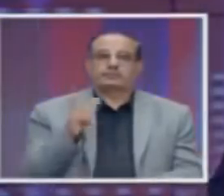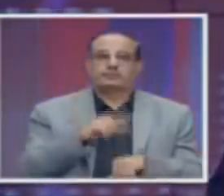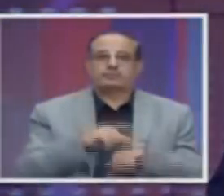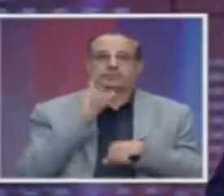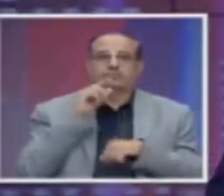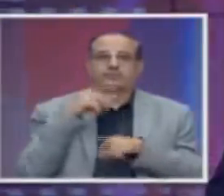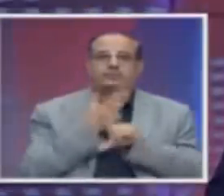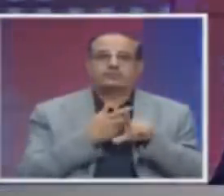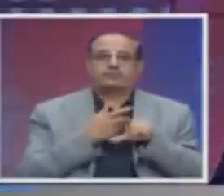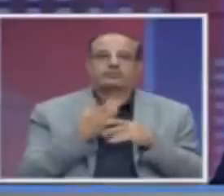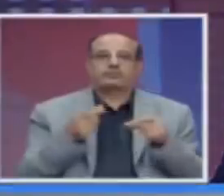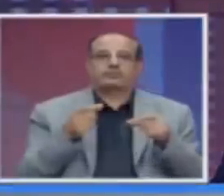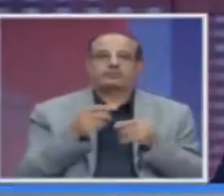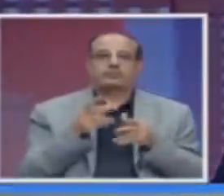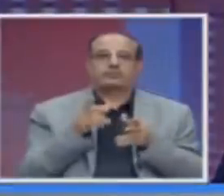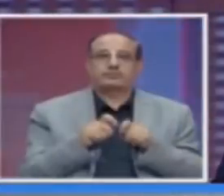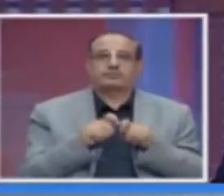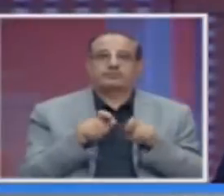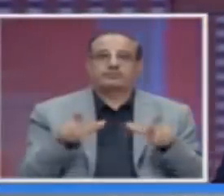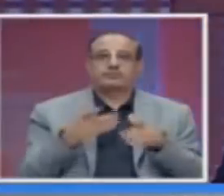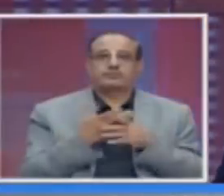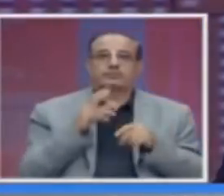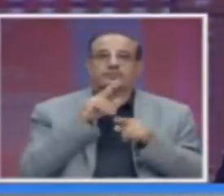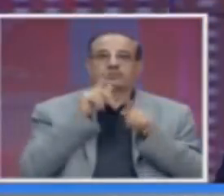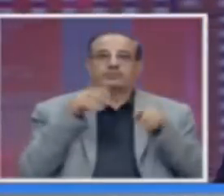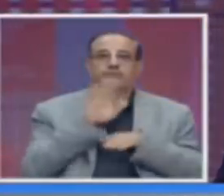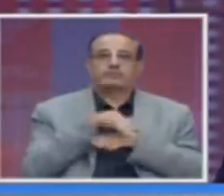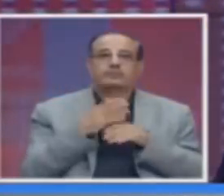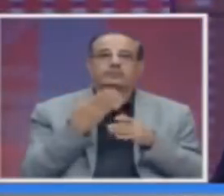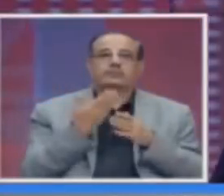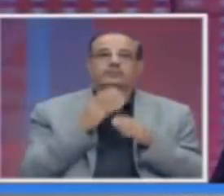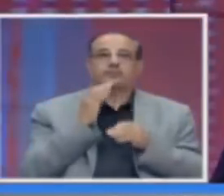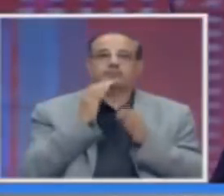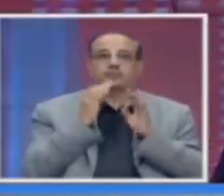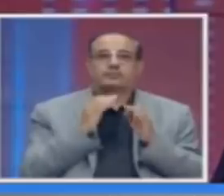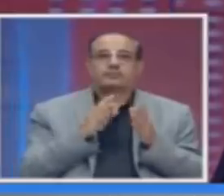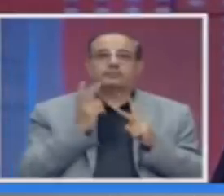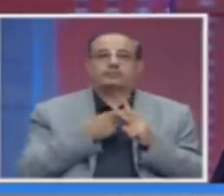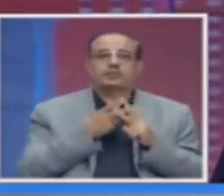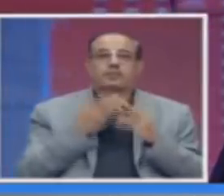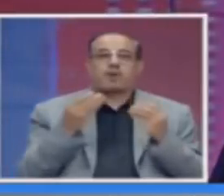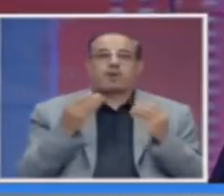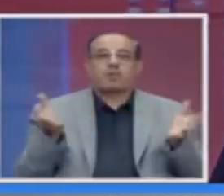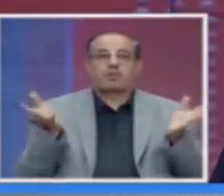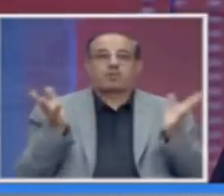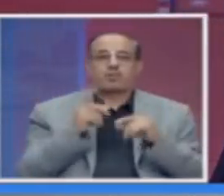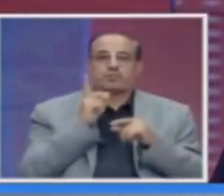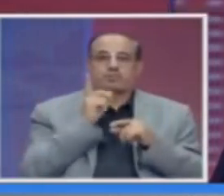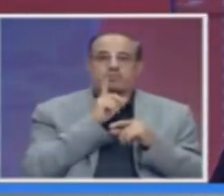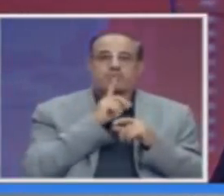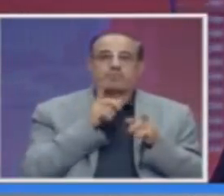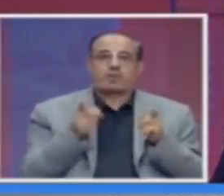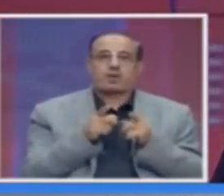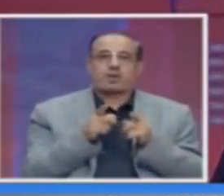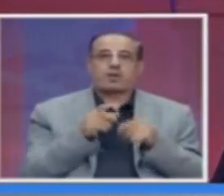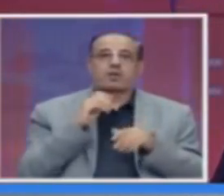ترأس الدكتور مصطفى مدبولي رئيس الوزراء اجتماعا لاستعراض أهم ملامح الخطة القومية لضبط النمو السكاني. وأوضح مدبولي أن